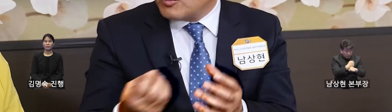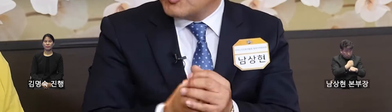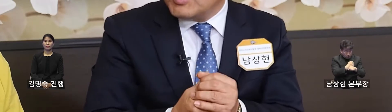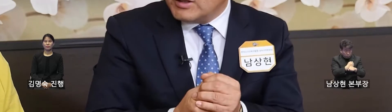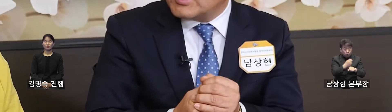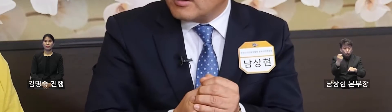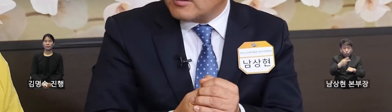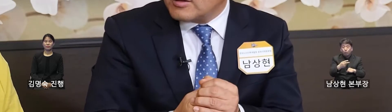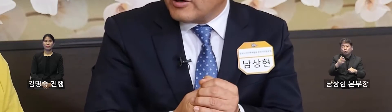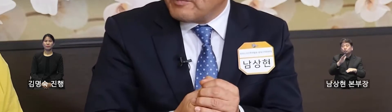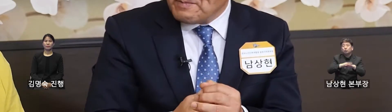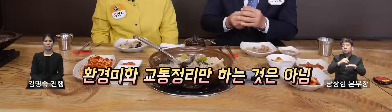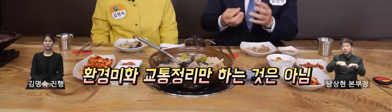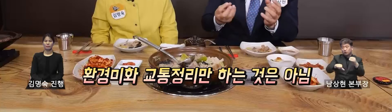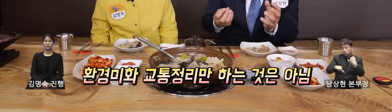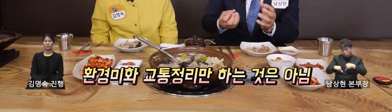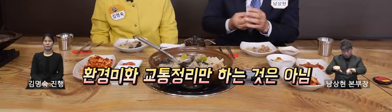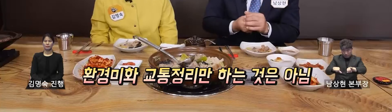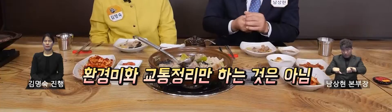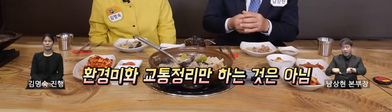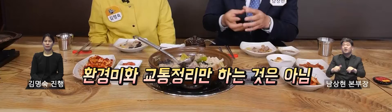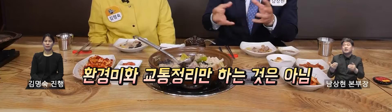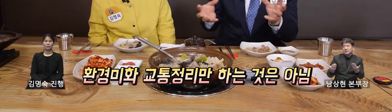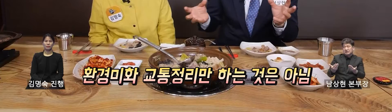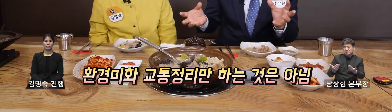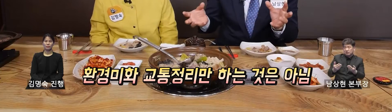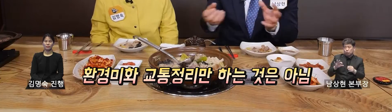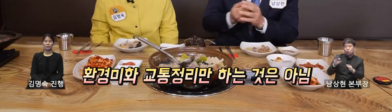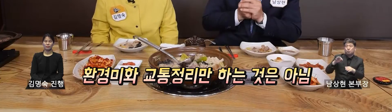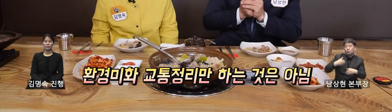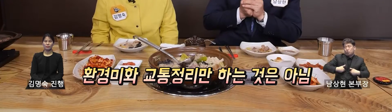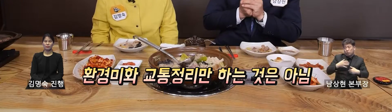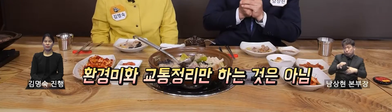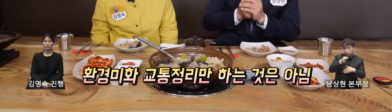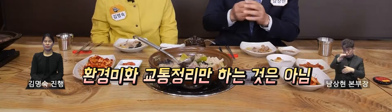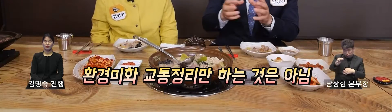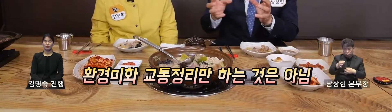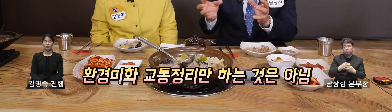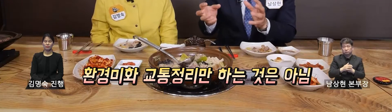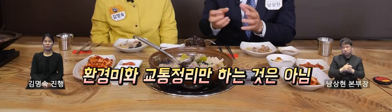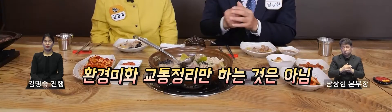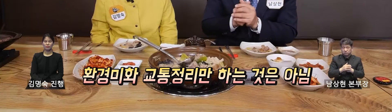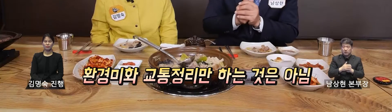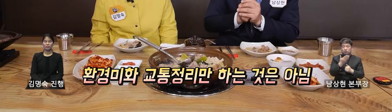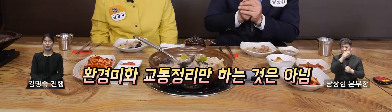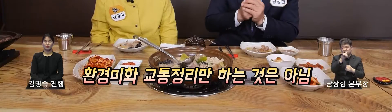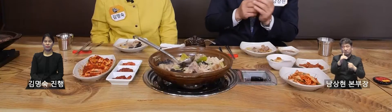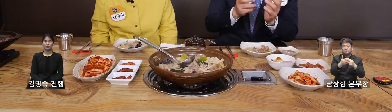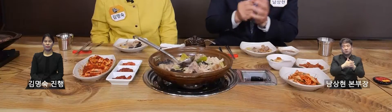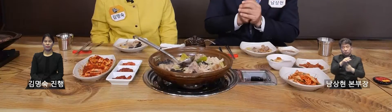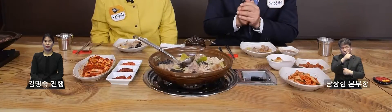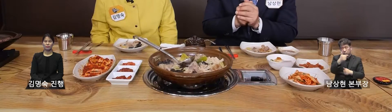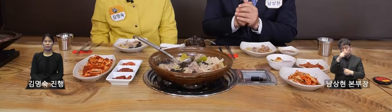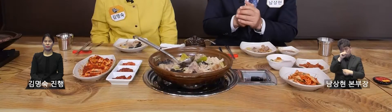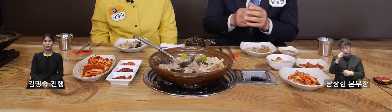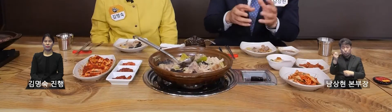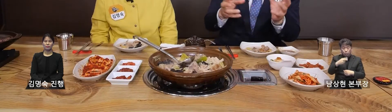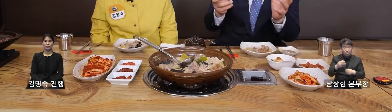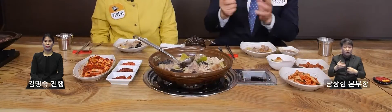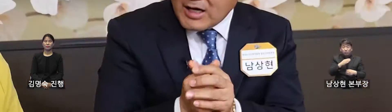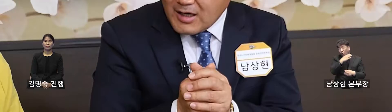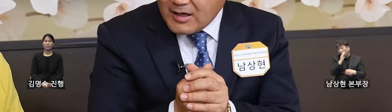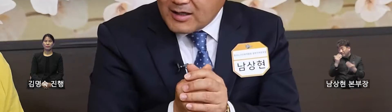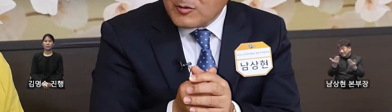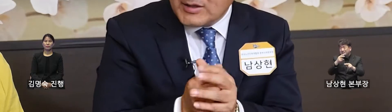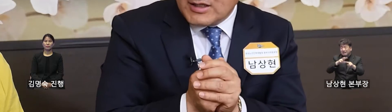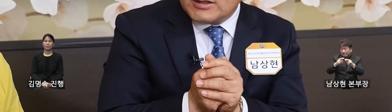게 바로 노인 일자리거든요. 노인 일자리가 맨날 휴지만 주소 또 환경정리만 해, 뭐만 해,